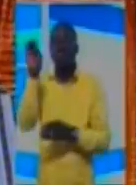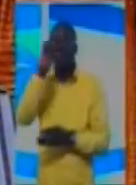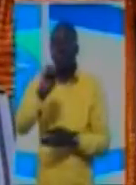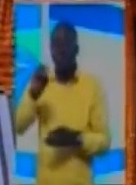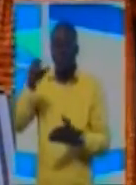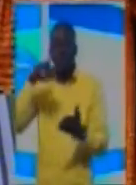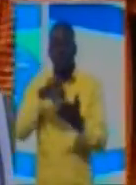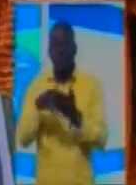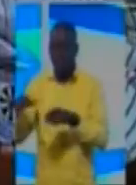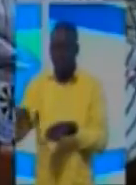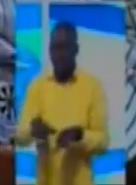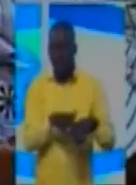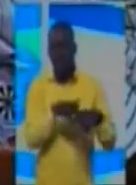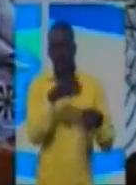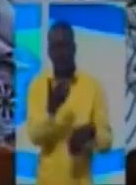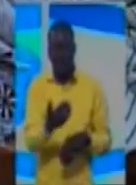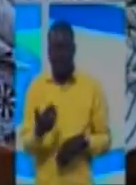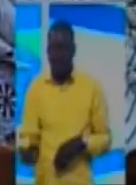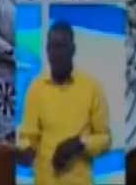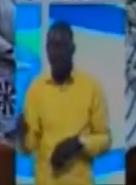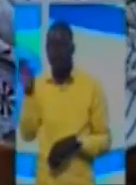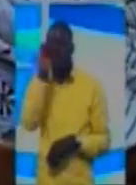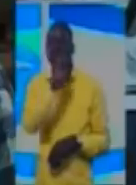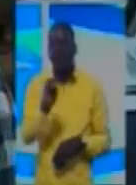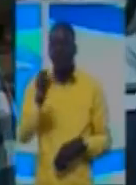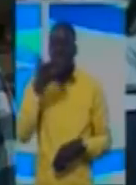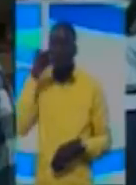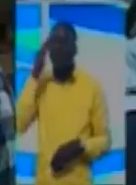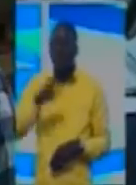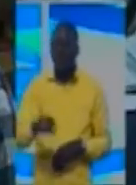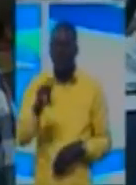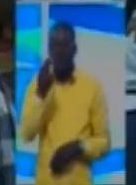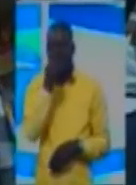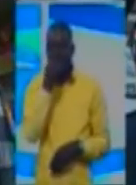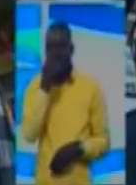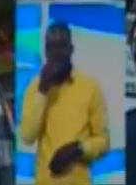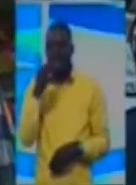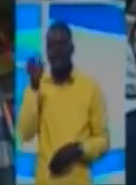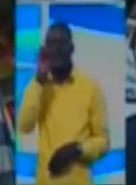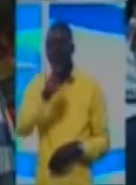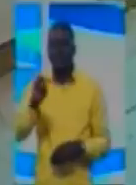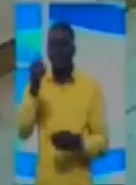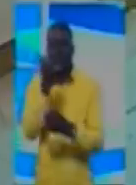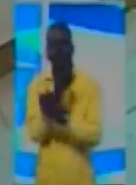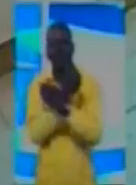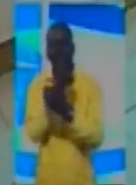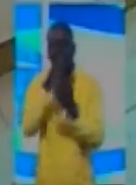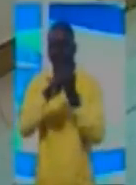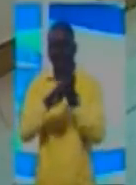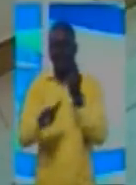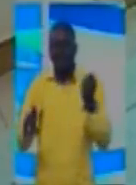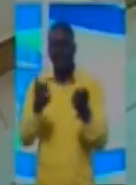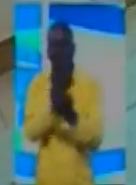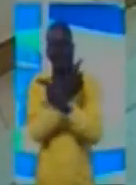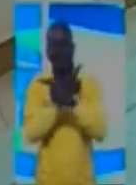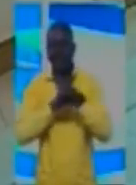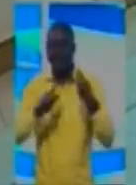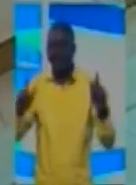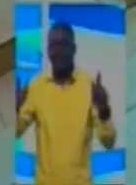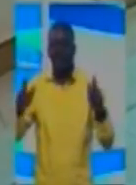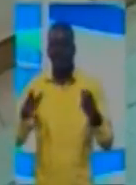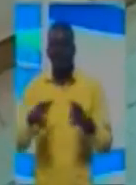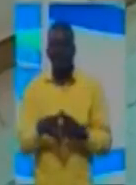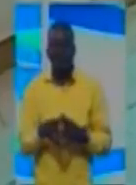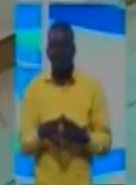mariage d'enfants, tolérance zéro pour la malnutrition et zéro défécation aussi à l'air libre.